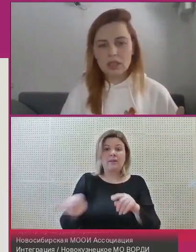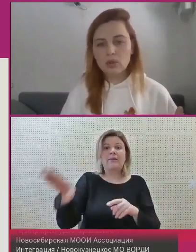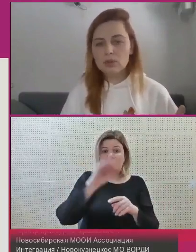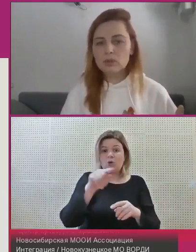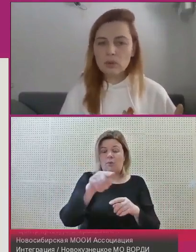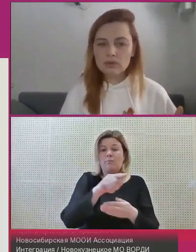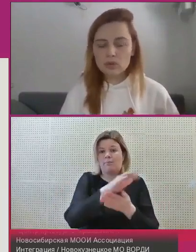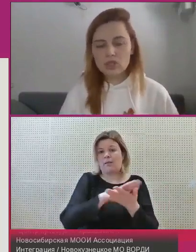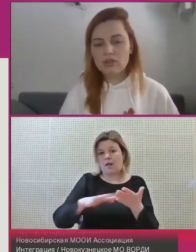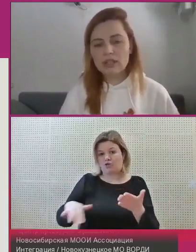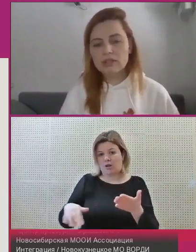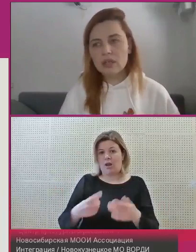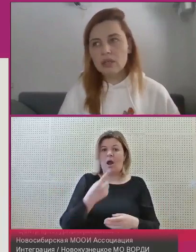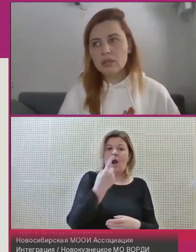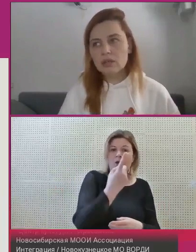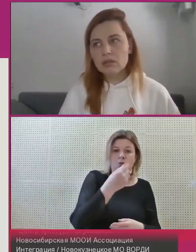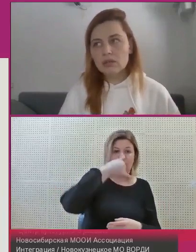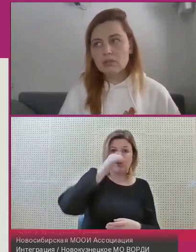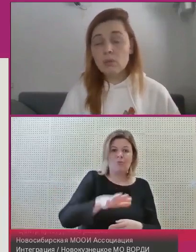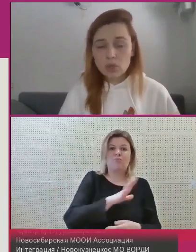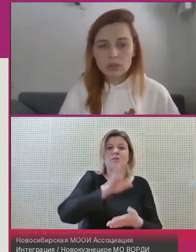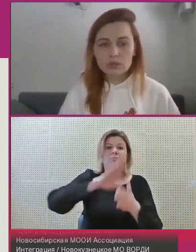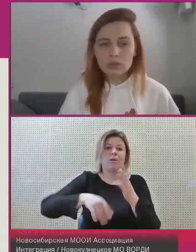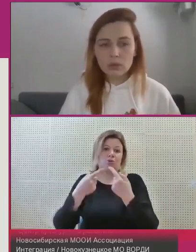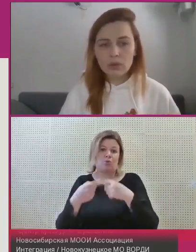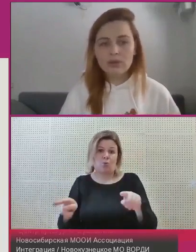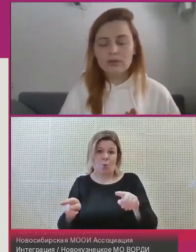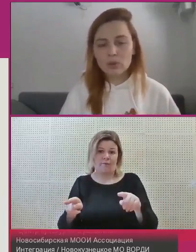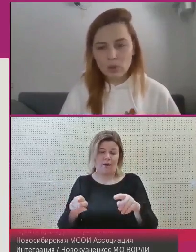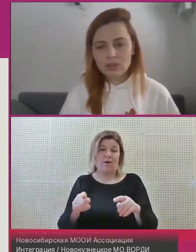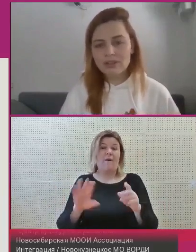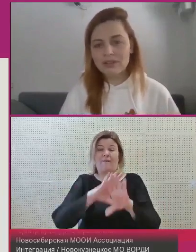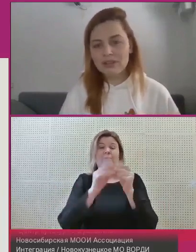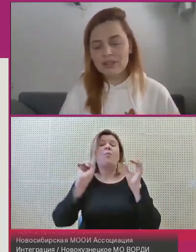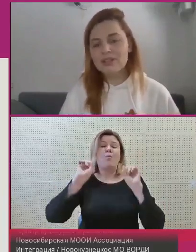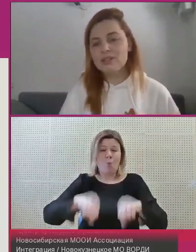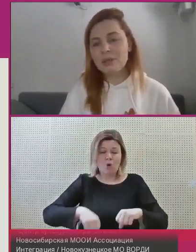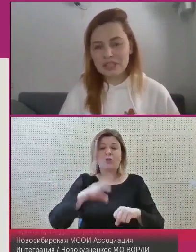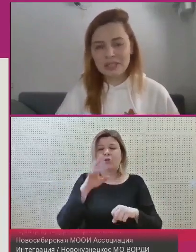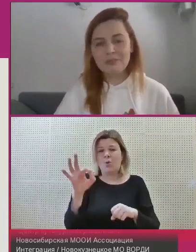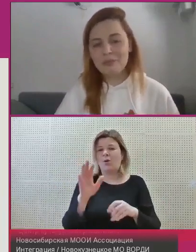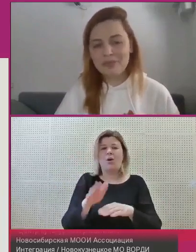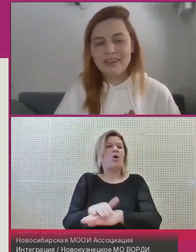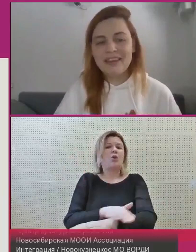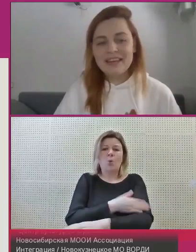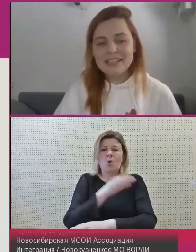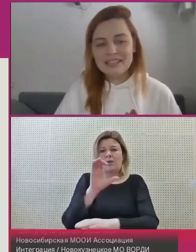продолжение. Одно без другого существовать может, но долго и с